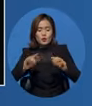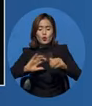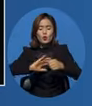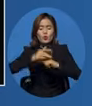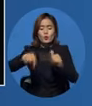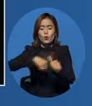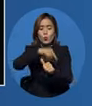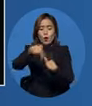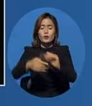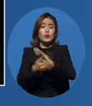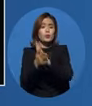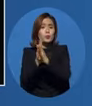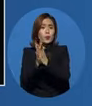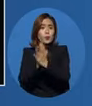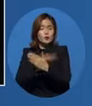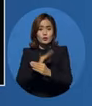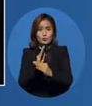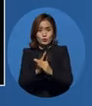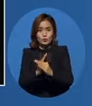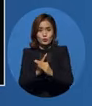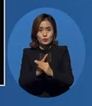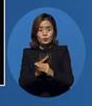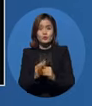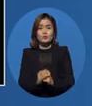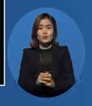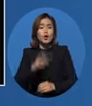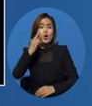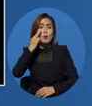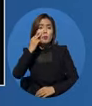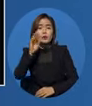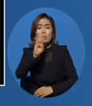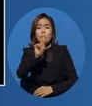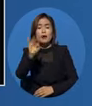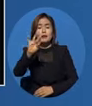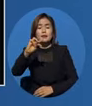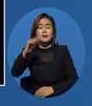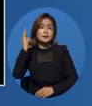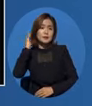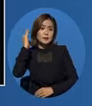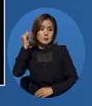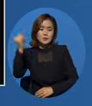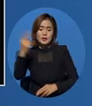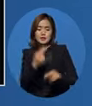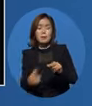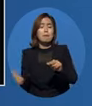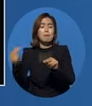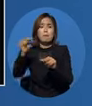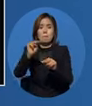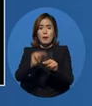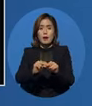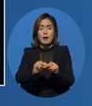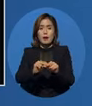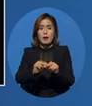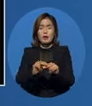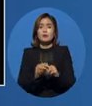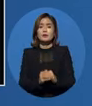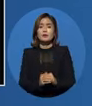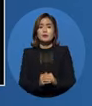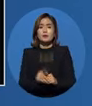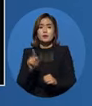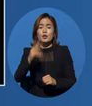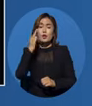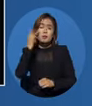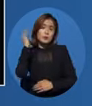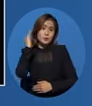많이 바뀌었다고 생각합니다 그중에서도 미국의 바이든 대통령이 다시 취임을 했습니다 아 저는 바이든